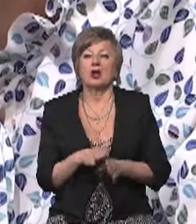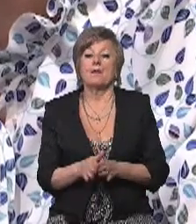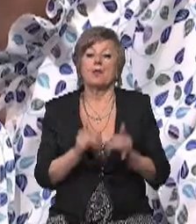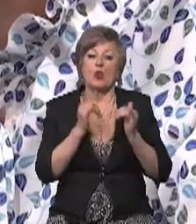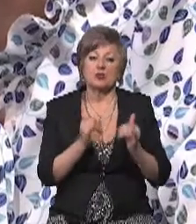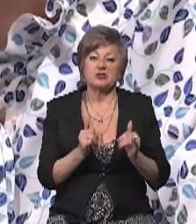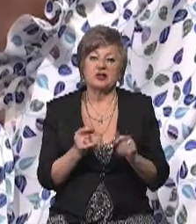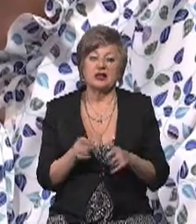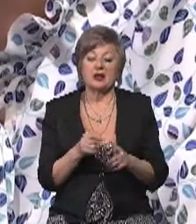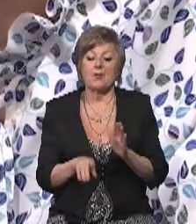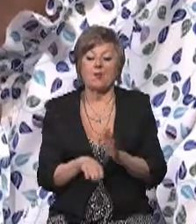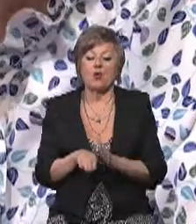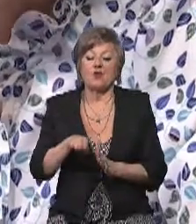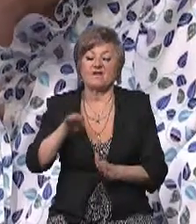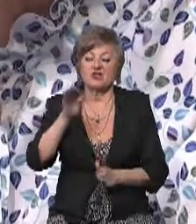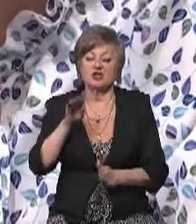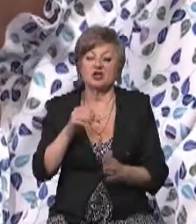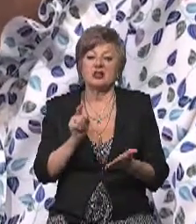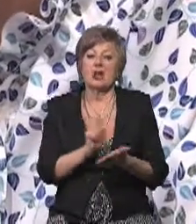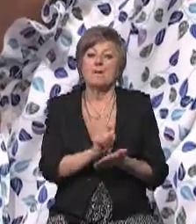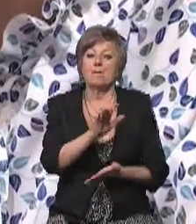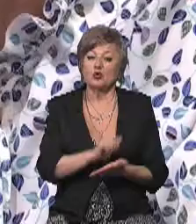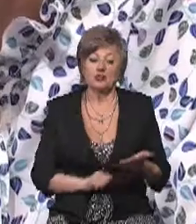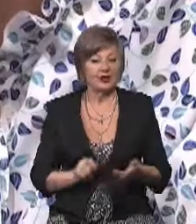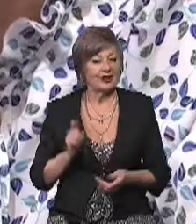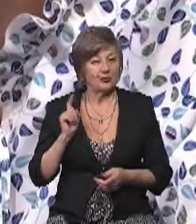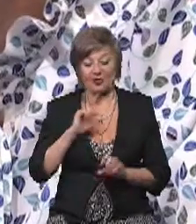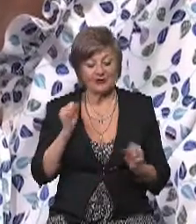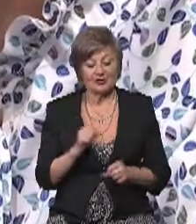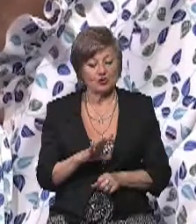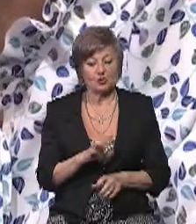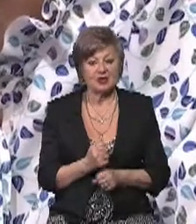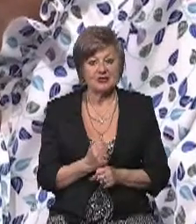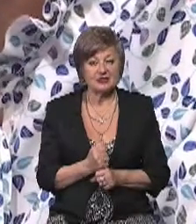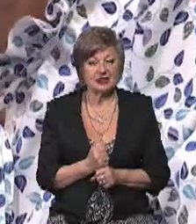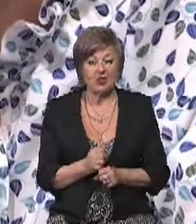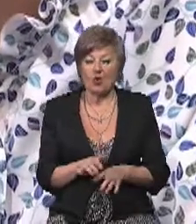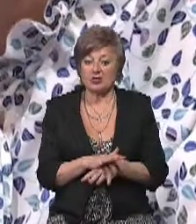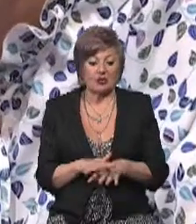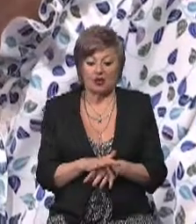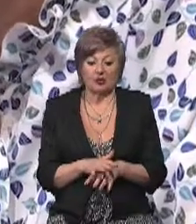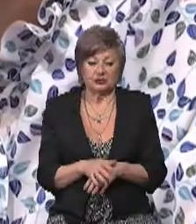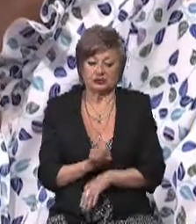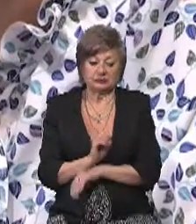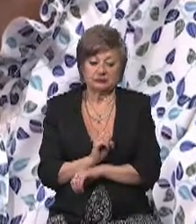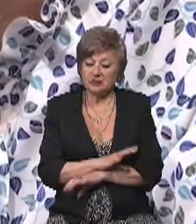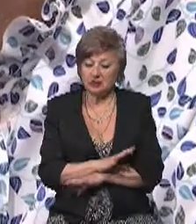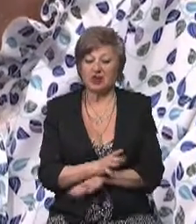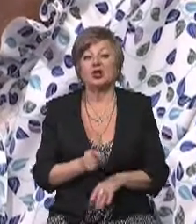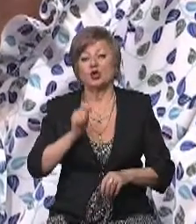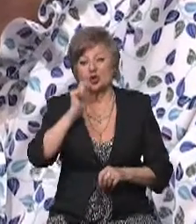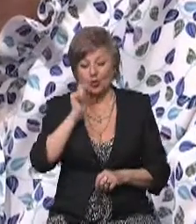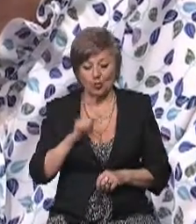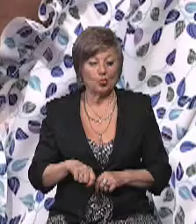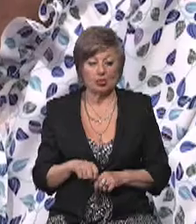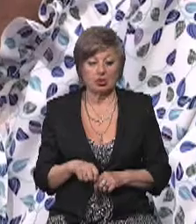або підвищенням податків, що неможливо в той момент було зробити, тому що народ був на межі, тобто і Україна, і